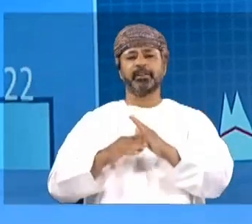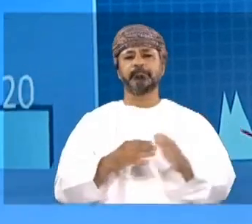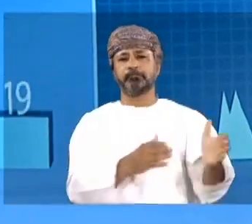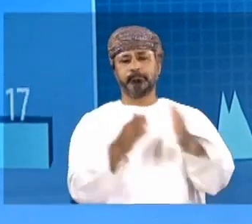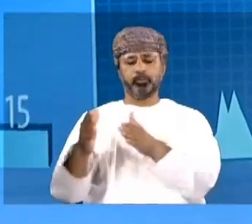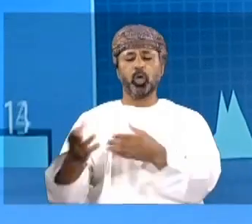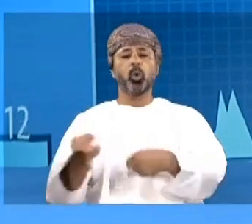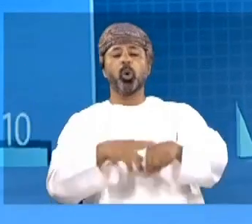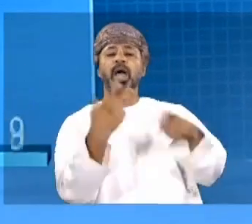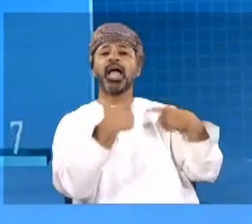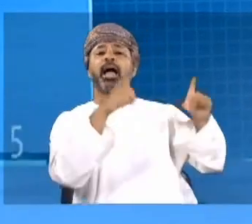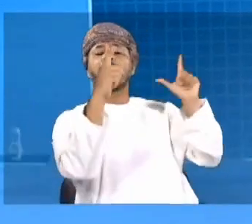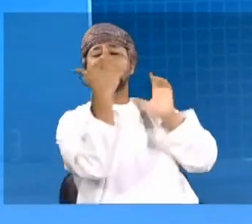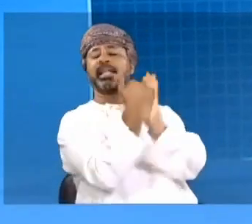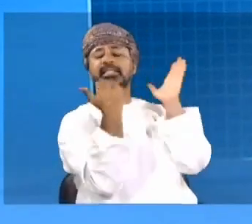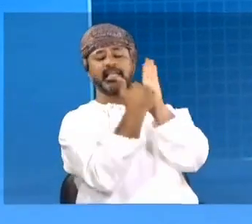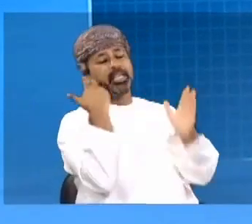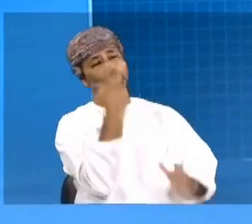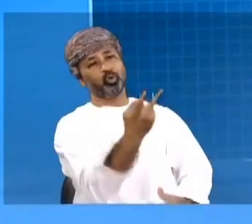ومن أبرز أخبارنا الاقتصادية،